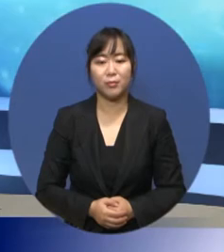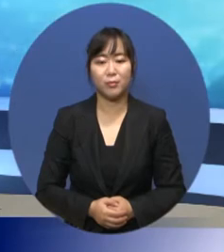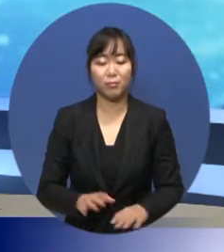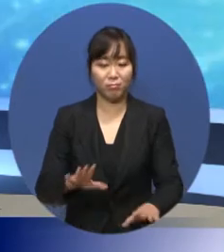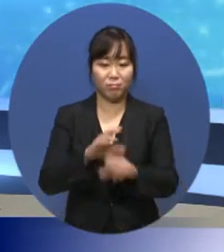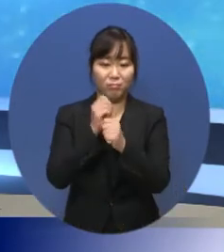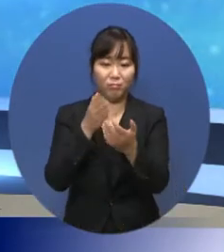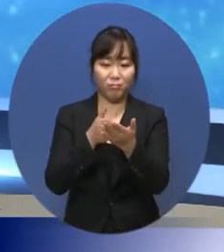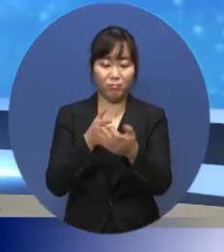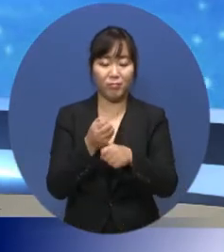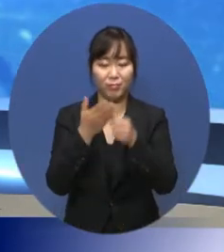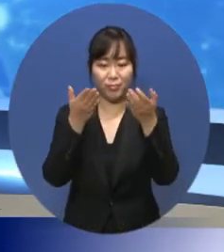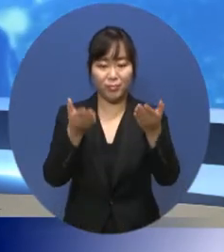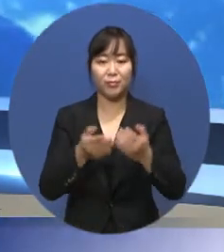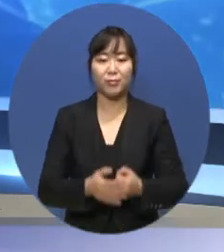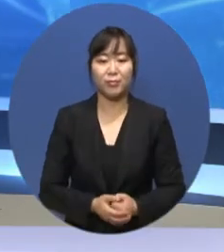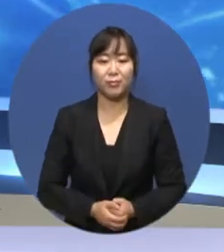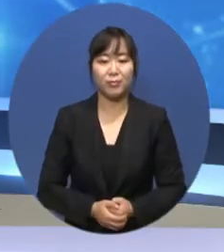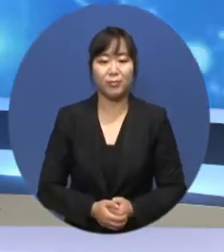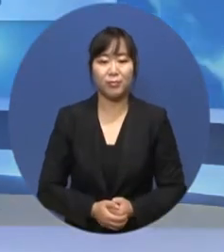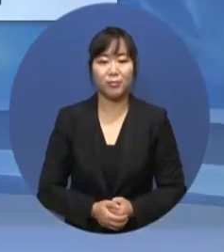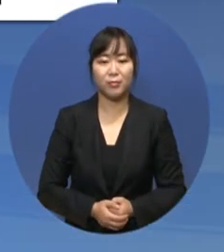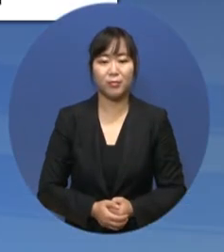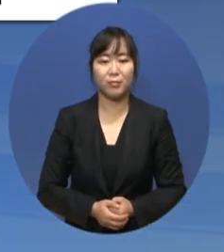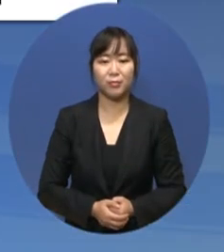계속해서 간추린 뉴스 전해드립니다.